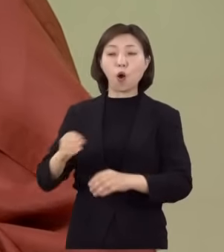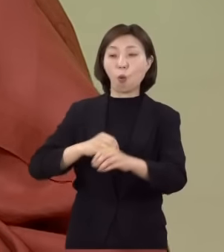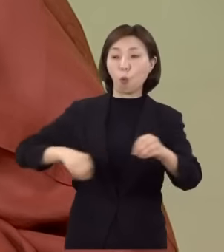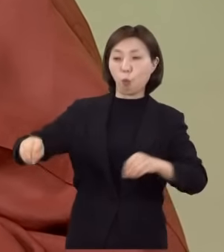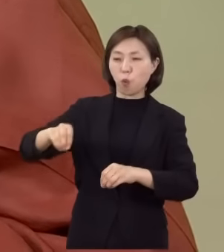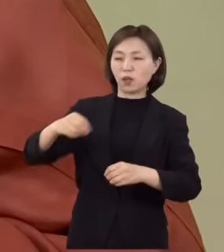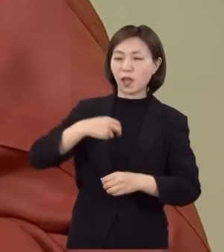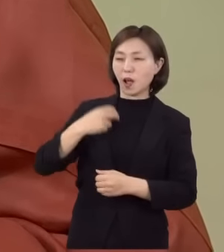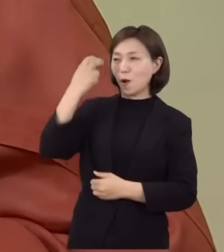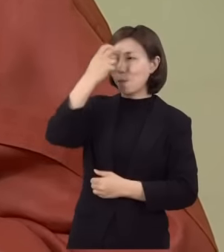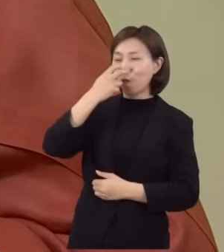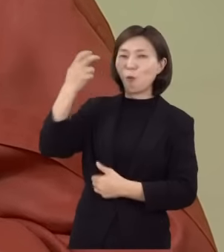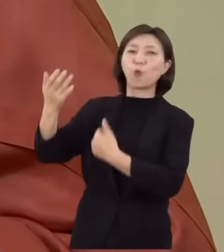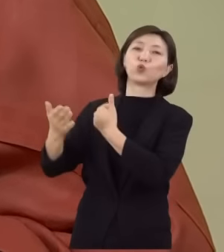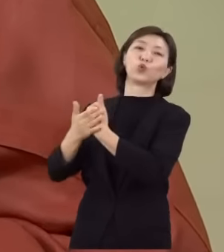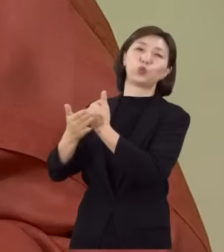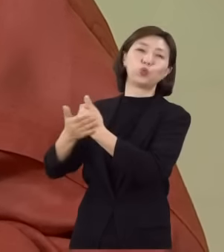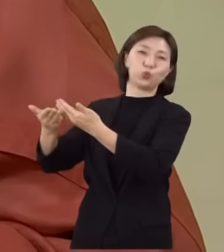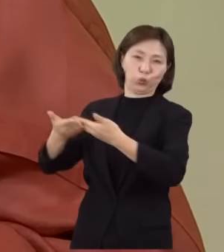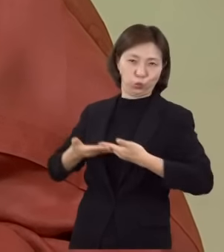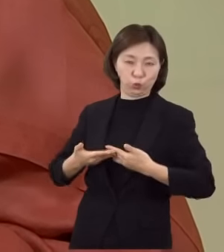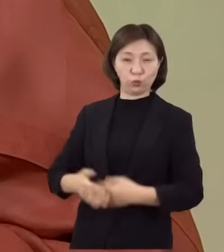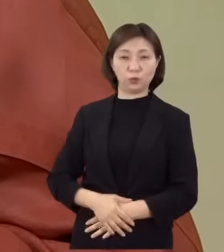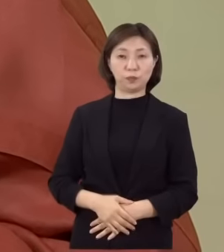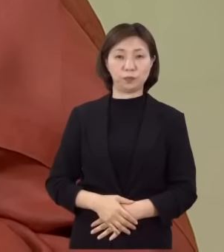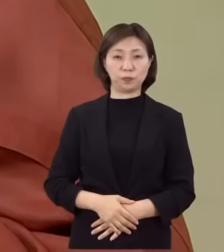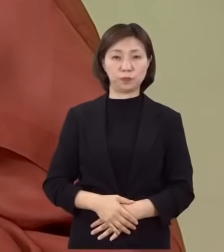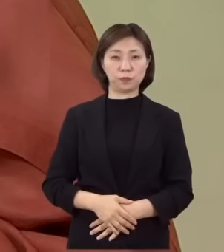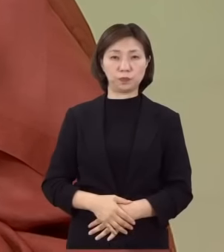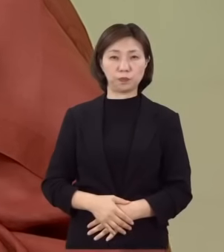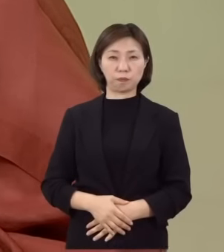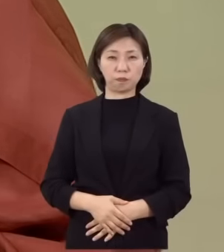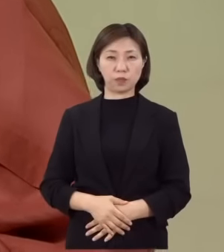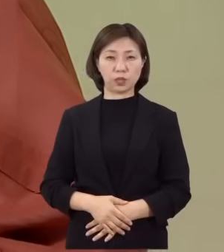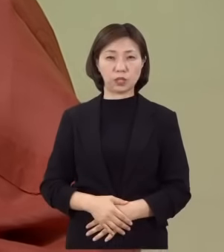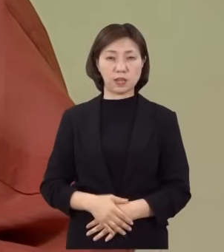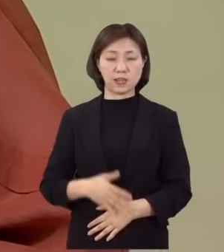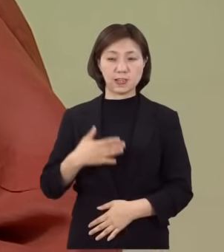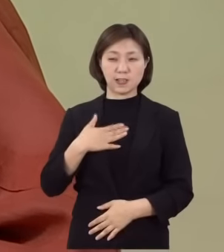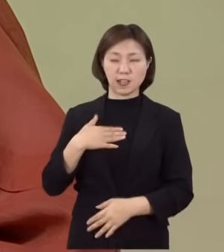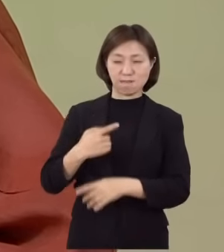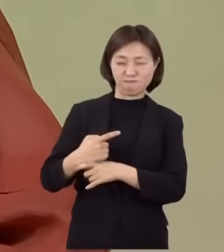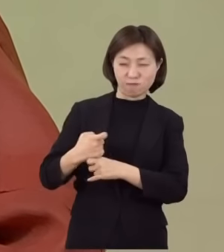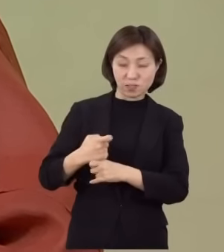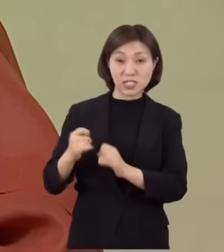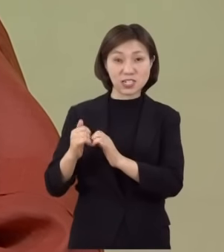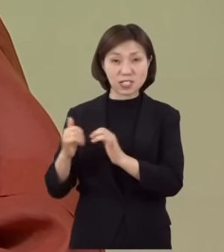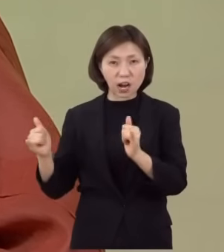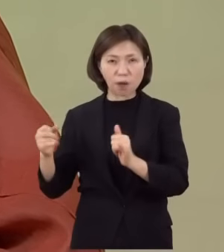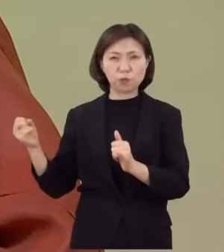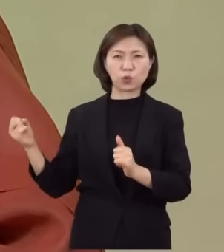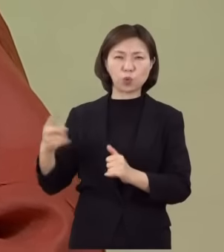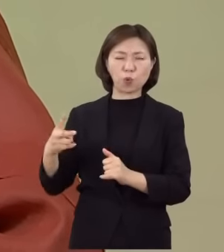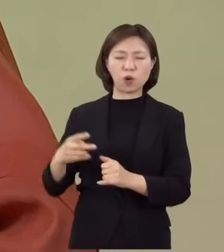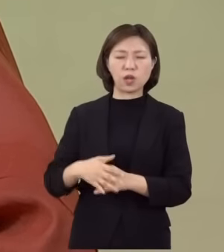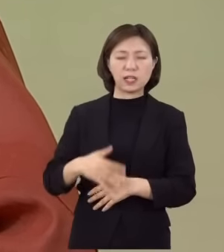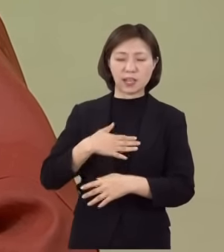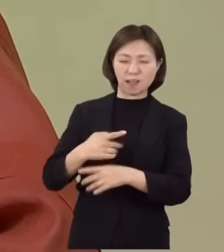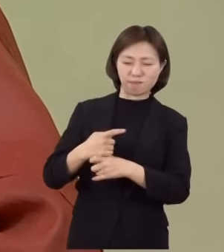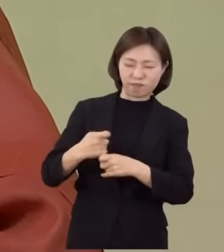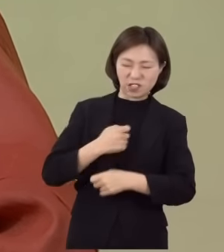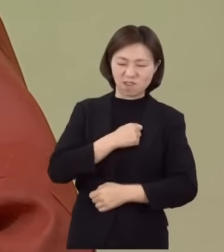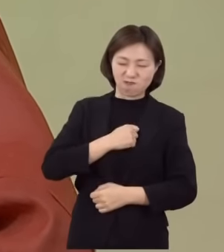나와 원한이 맺힌 그 빚쟁이들 혹은 눈에 보이지 않은 그 영적인 귀신들을 위해서